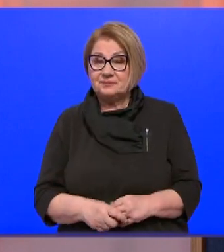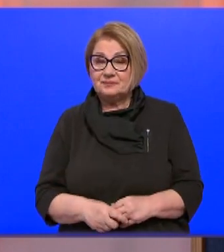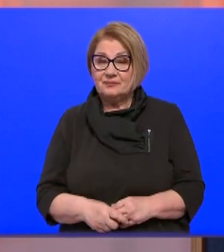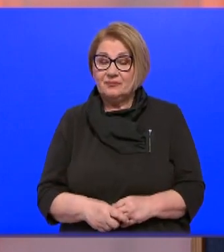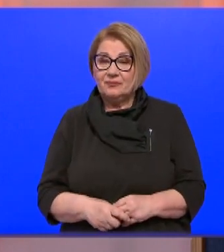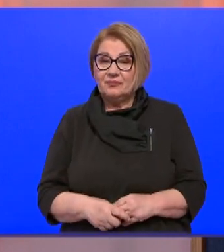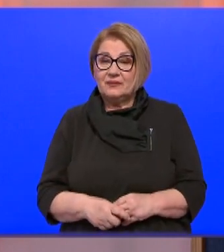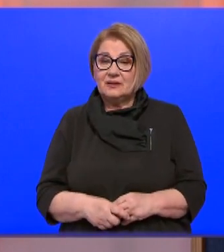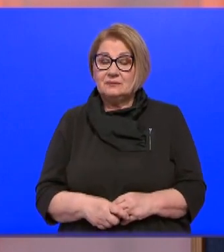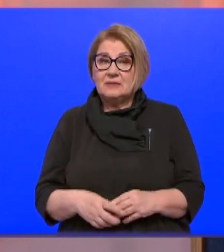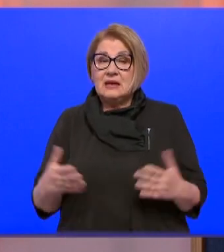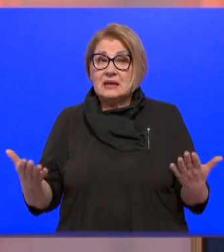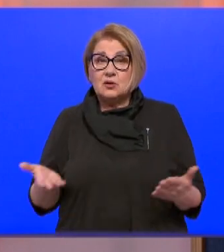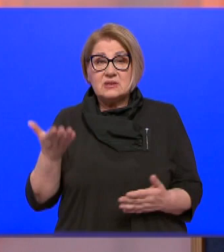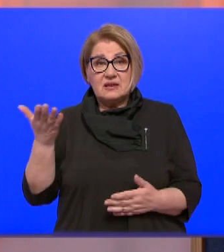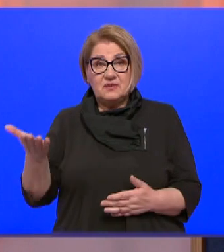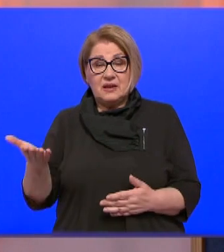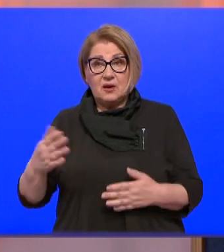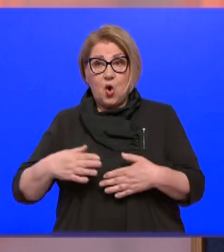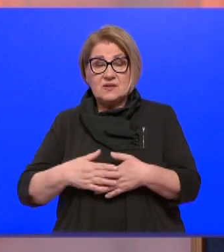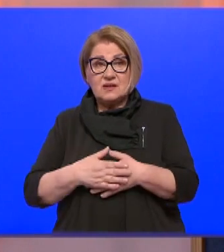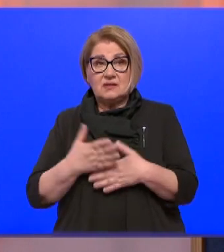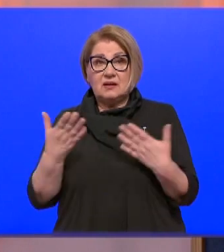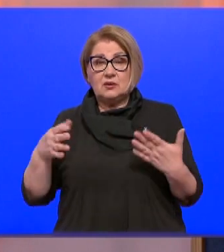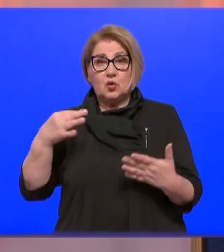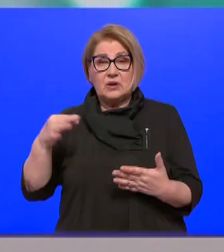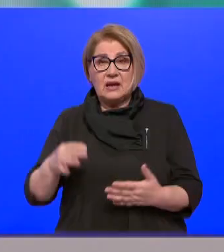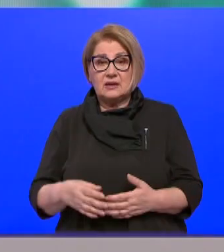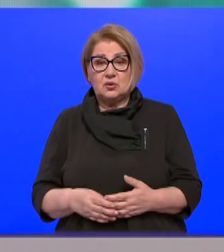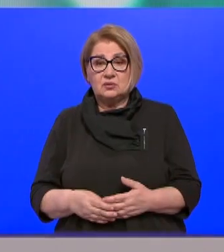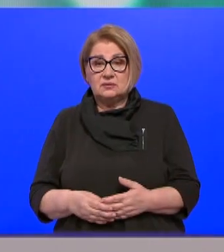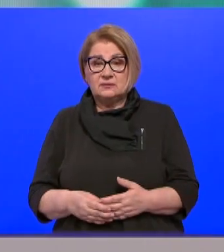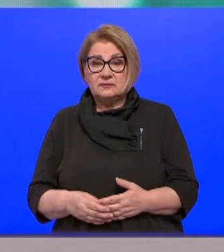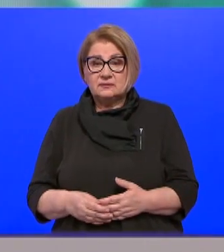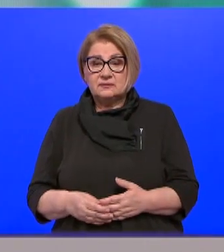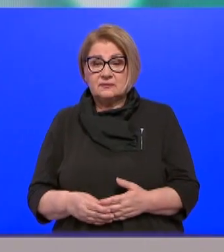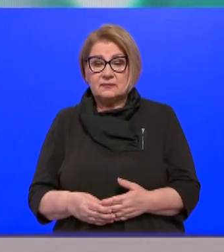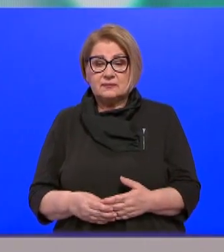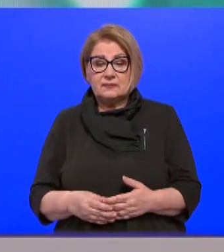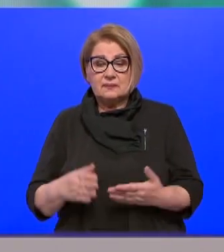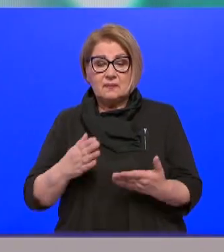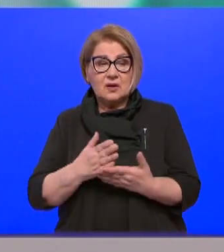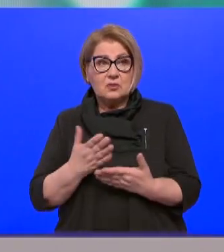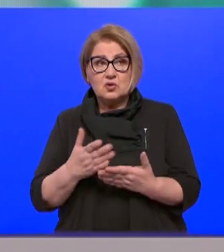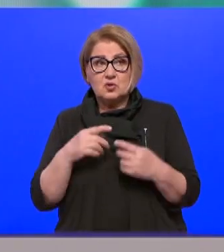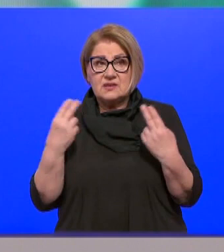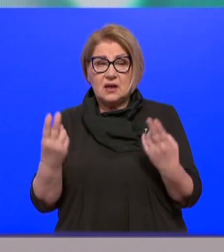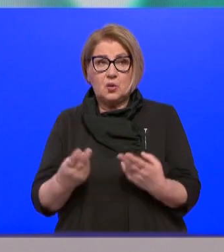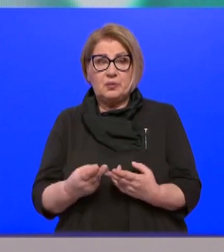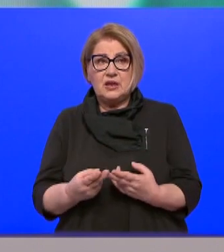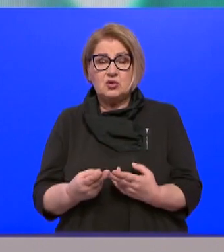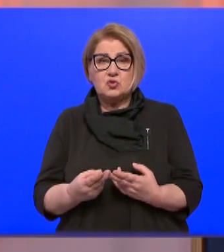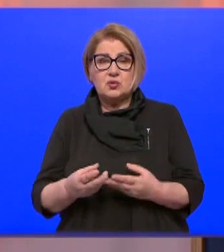Dakle, kako ste vi zapravo doživjeli tu nagradu? Upravo kroz sav taj kontekst